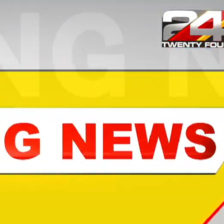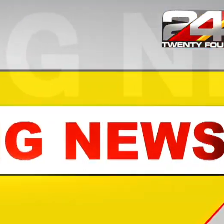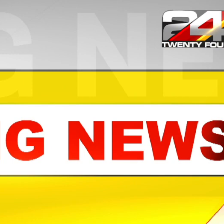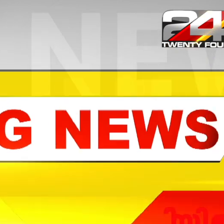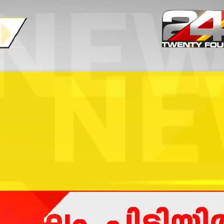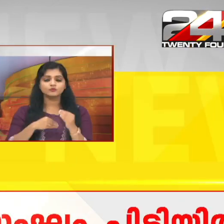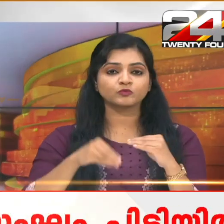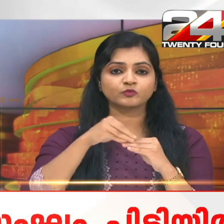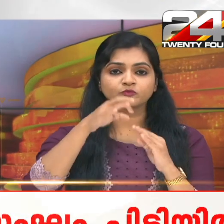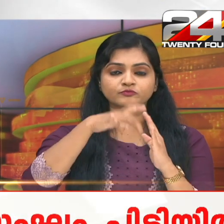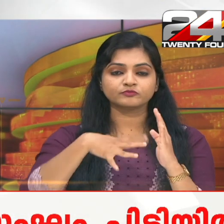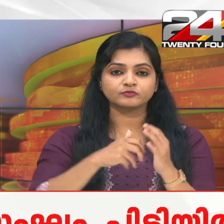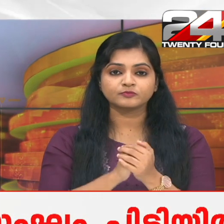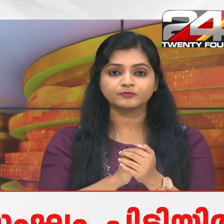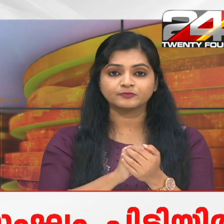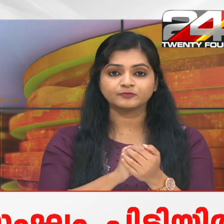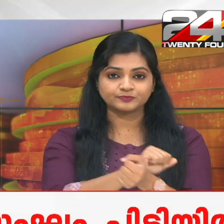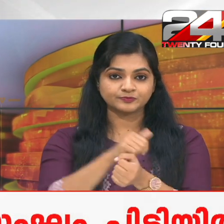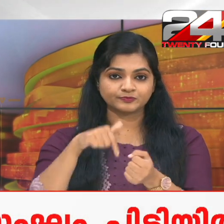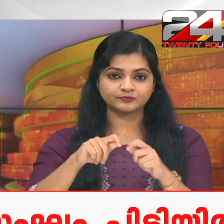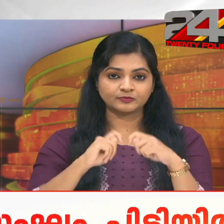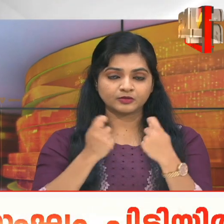എന്തൊക്കെയാണ് ഇപ്പോൾ ഈ പിടിയിലായ സംഘത്തെക്കുറിച്ചുള്ള വിവരങ്ങൾ?